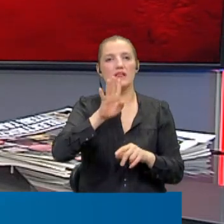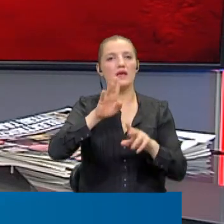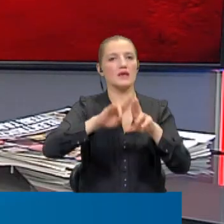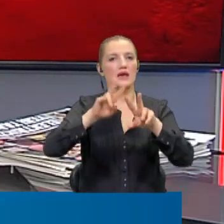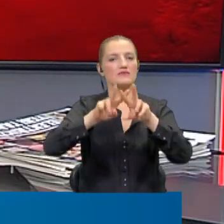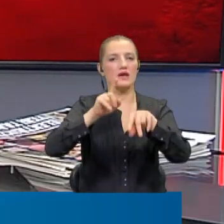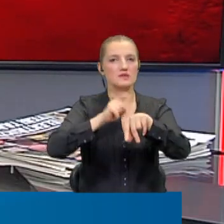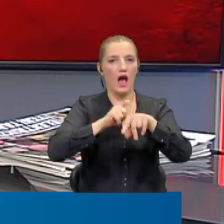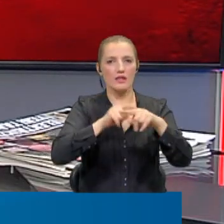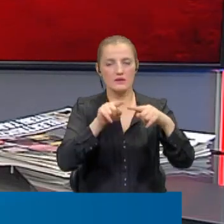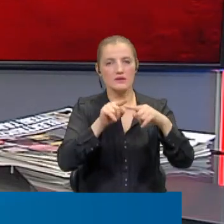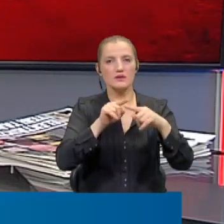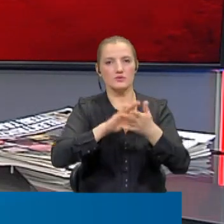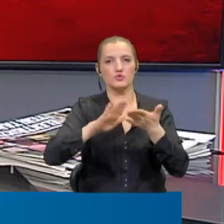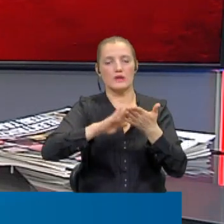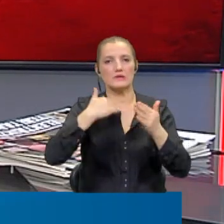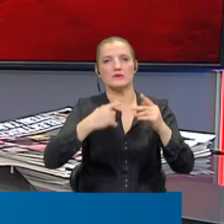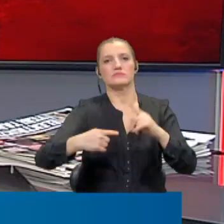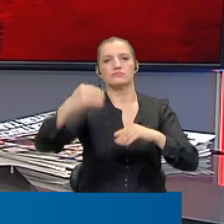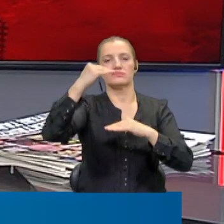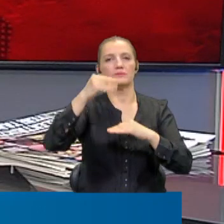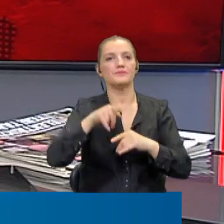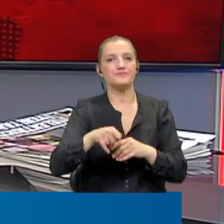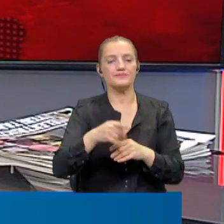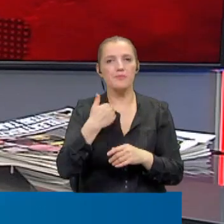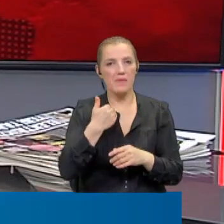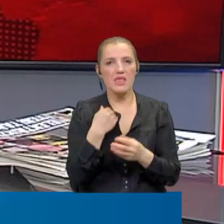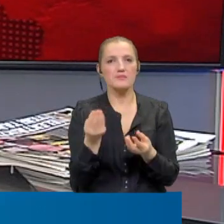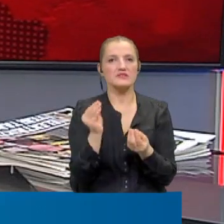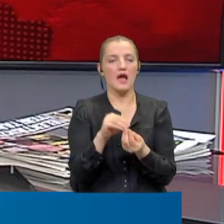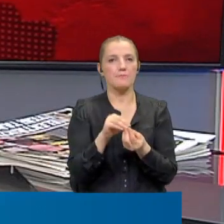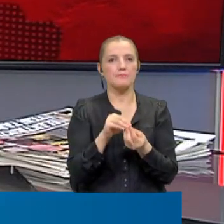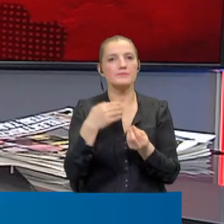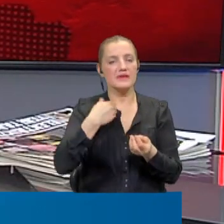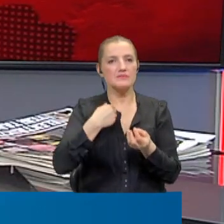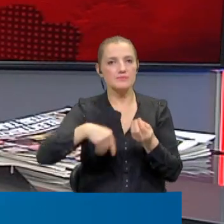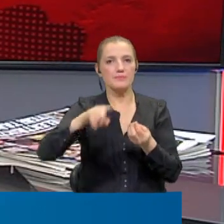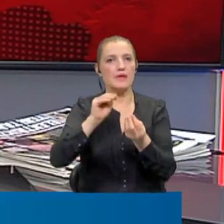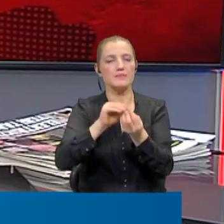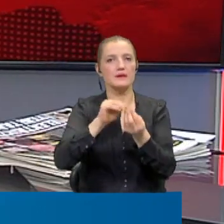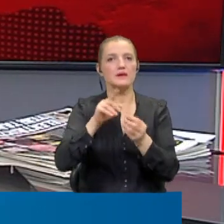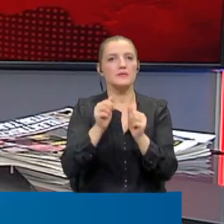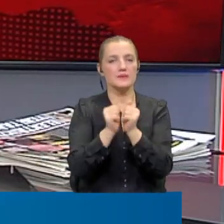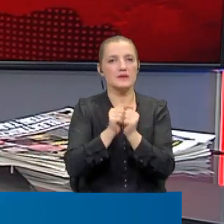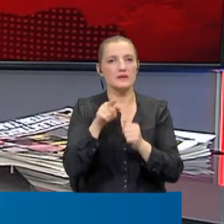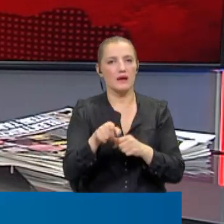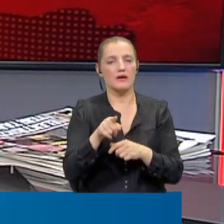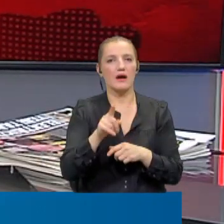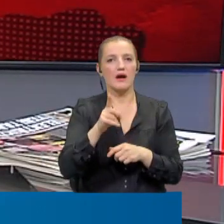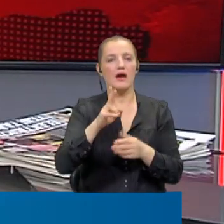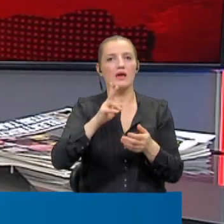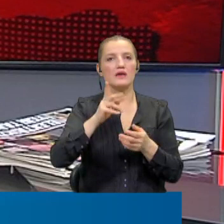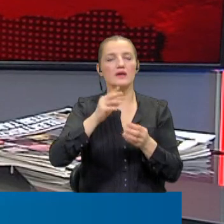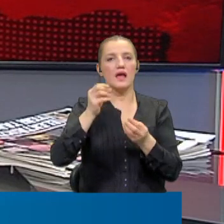kilovat saatlik düzenleme çoktan açıyorum ben ne zam oranının benimle birlikte pek çok kişinin hatta